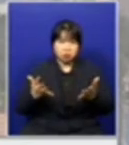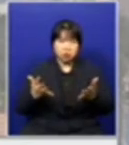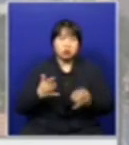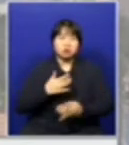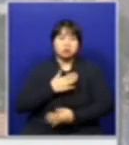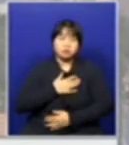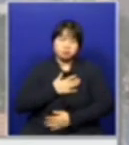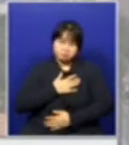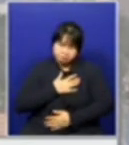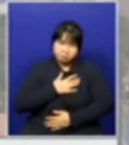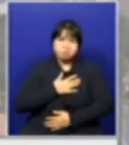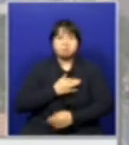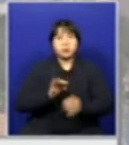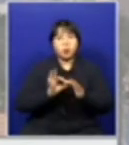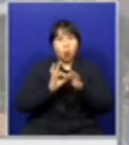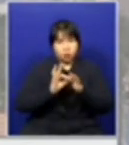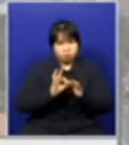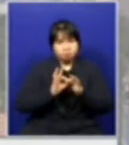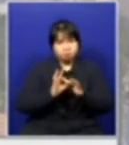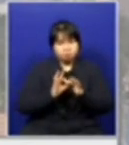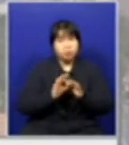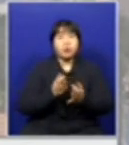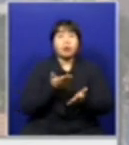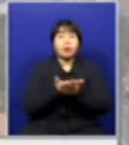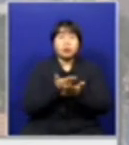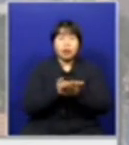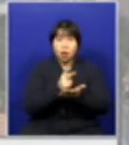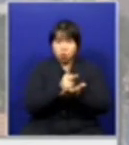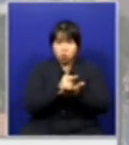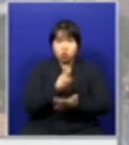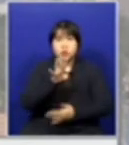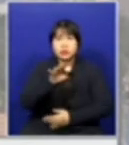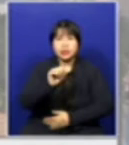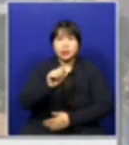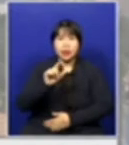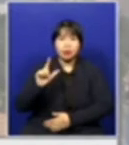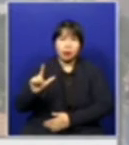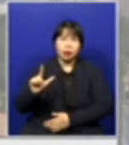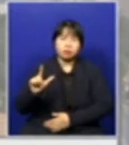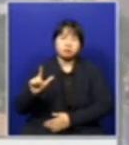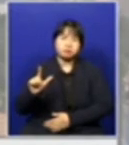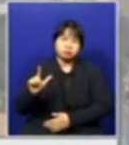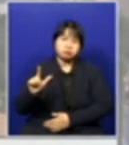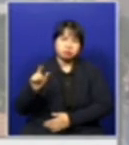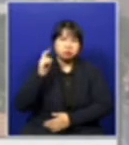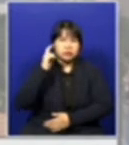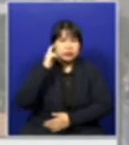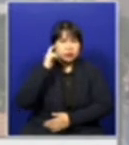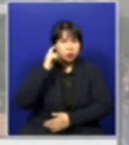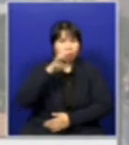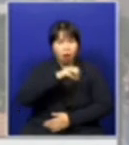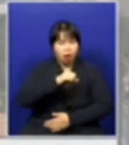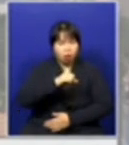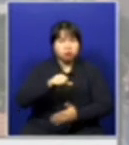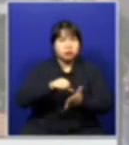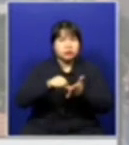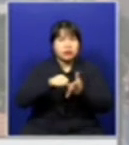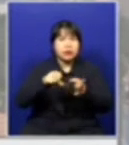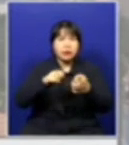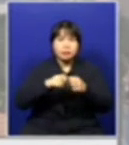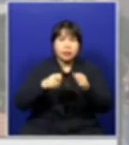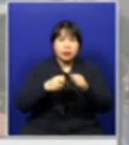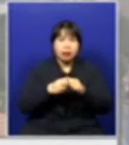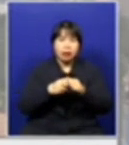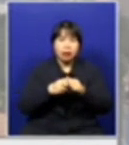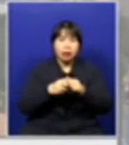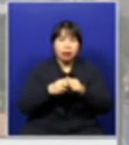ยิ่งเป็นห่วงว่าเงินกู้400,000ล้านบาทนี้จะถูกนำไปใช้แก้ปัญหาต